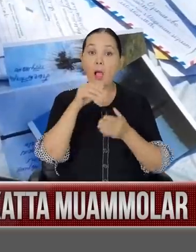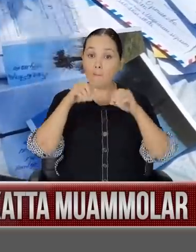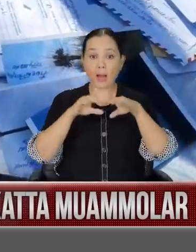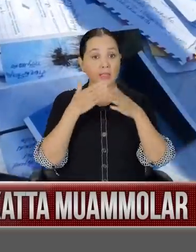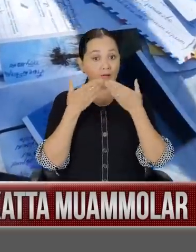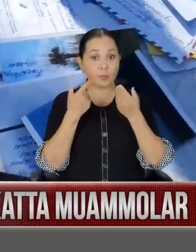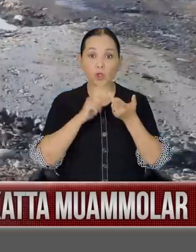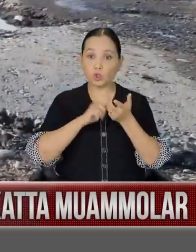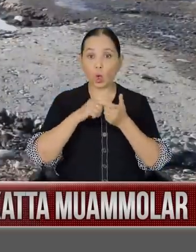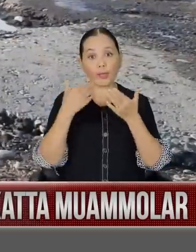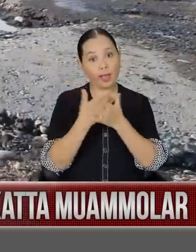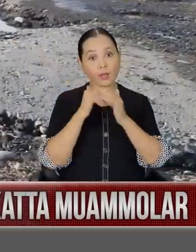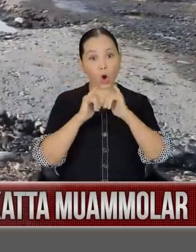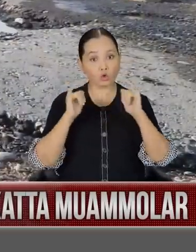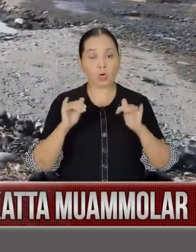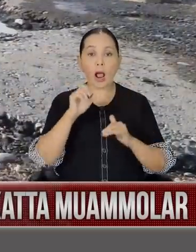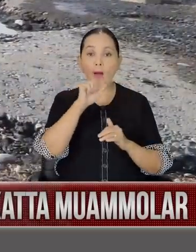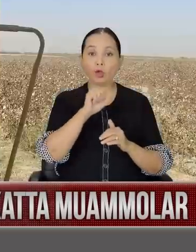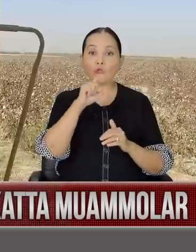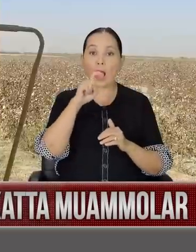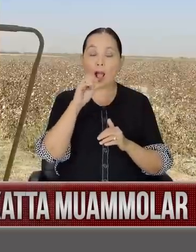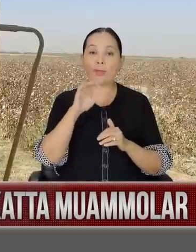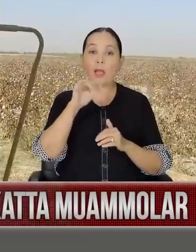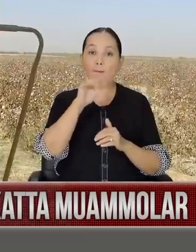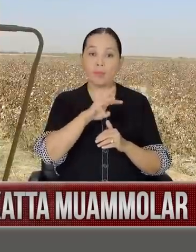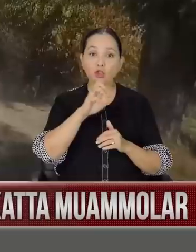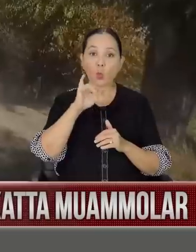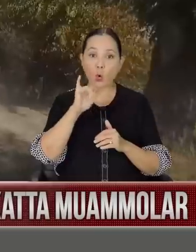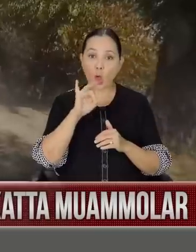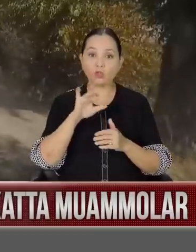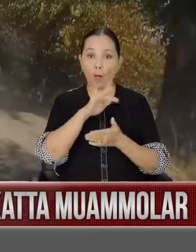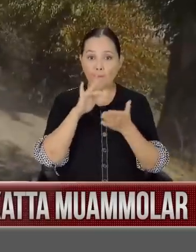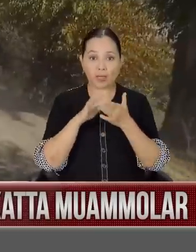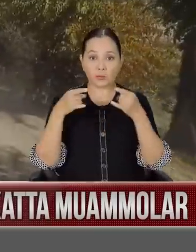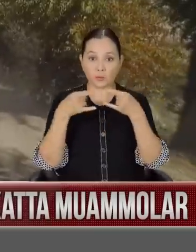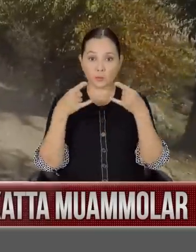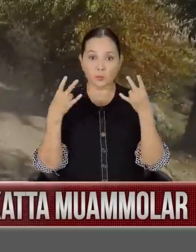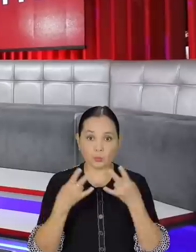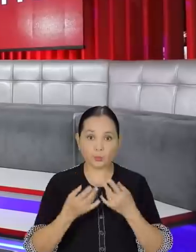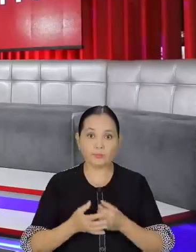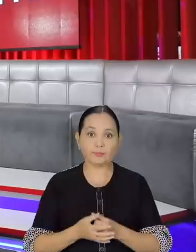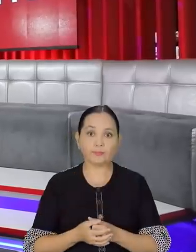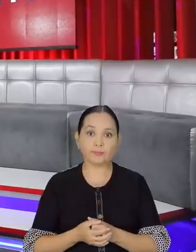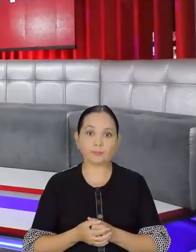etilmas ekan, soni yana oshaveradi. Abdunosir Hamidov, Mashraf Ulashov, Markaziy studiya, Pastdarg'om tumani.